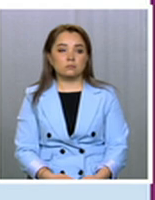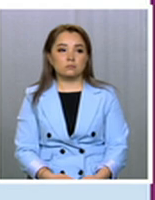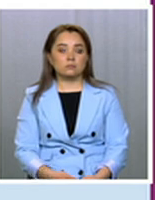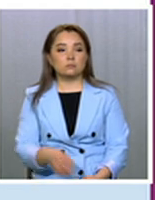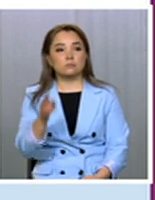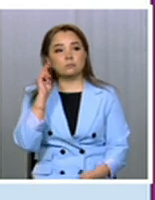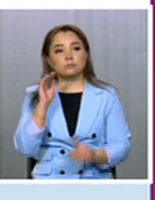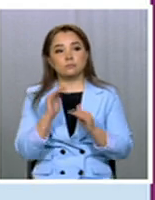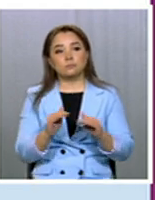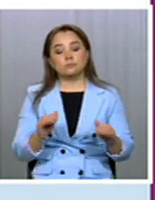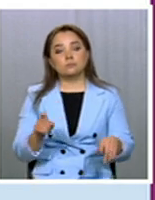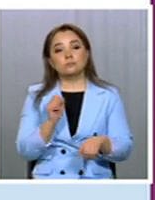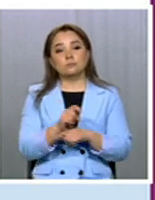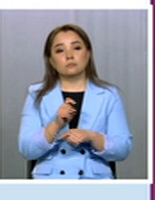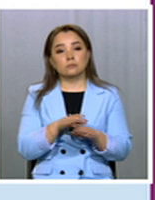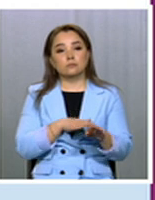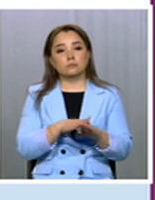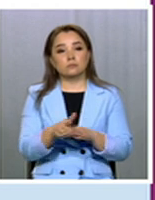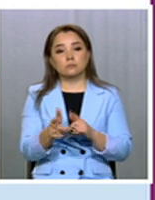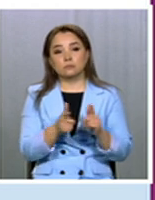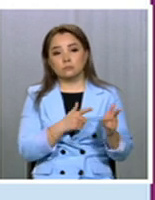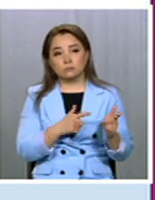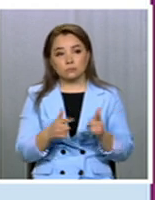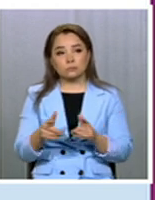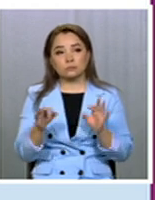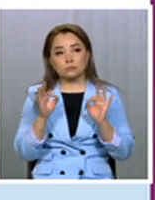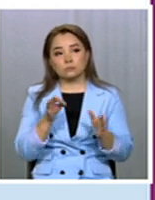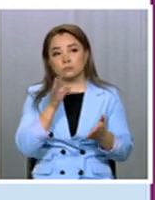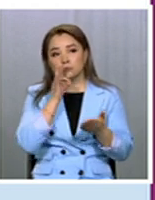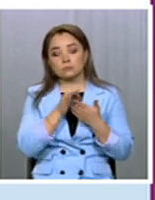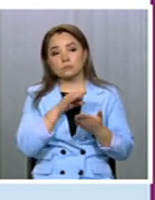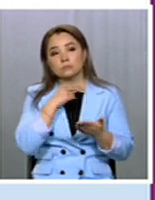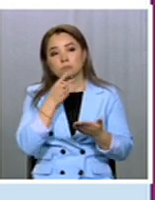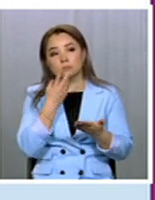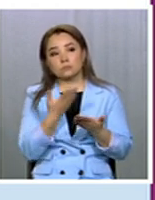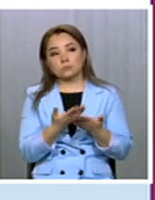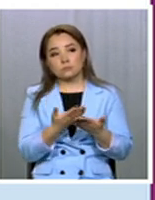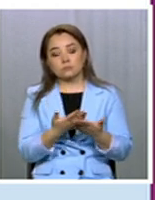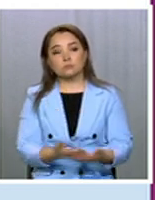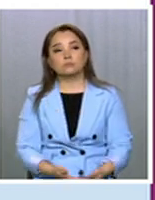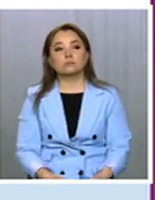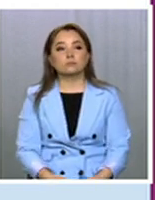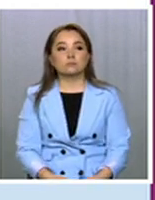Оқушылар, тапсырманы орындап болсаңыздар, дұрыс жауапқа назар аударыңыздар.